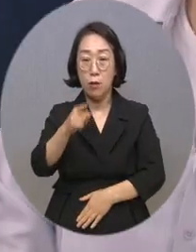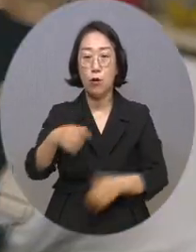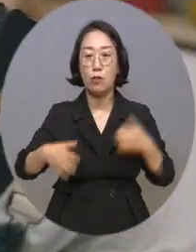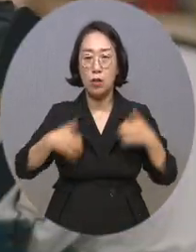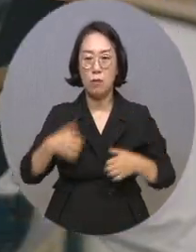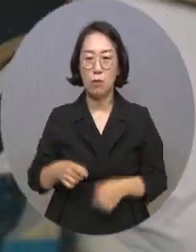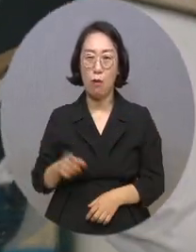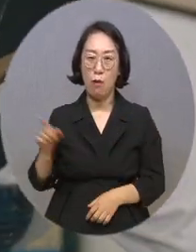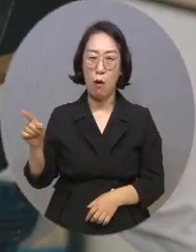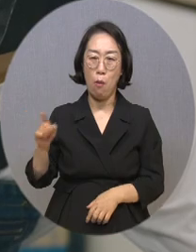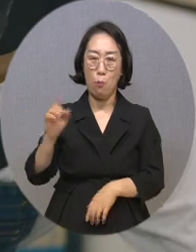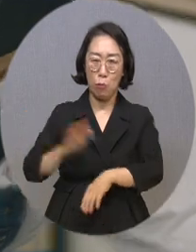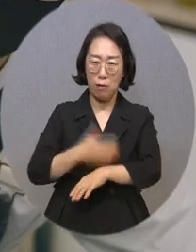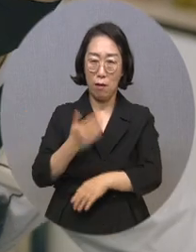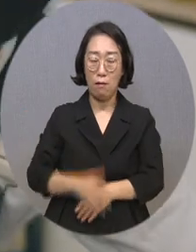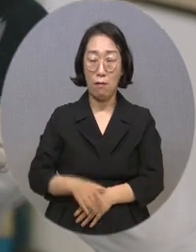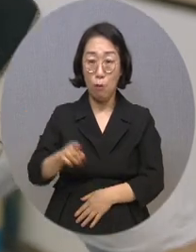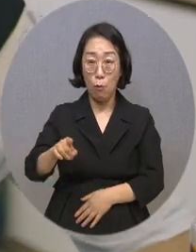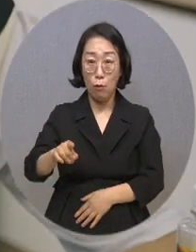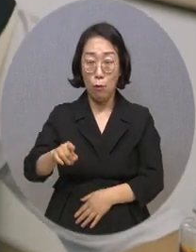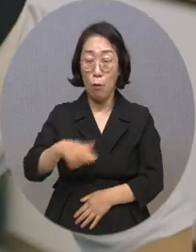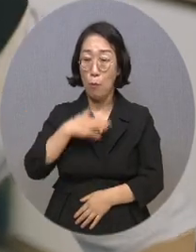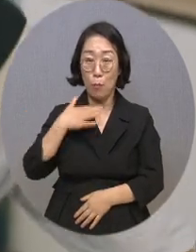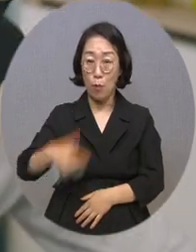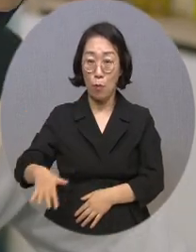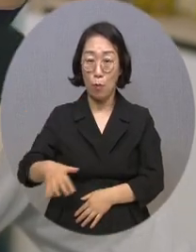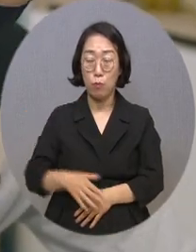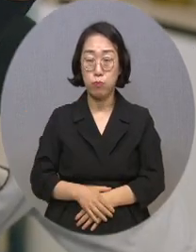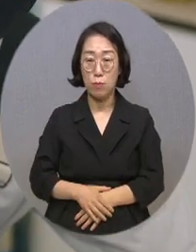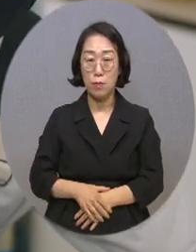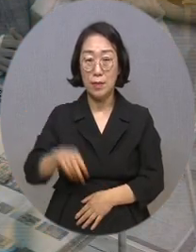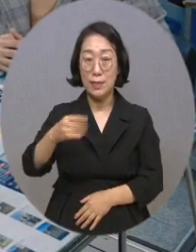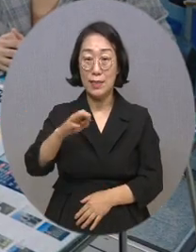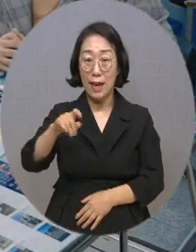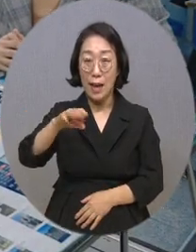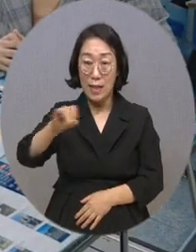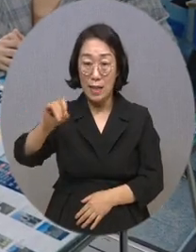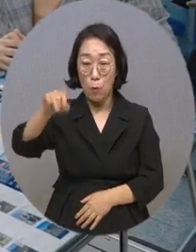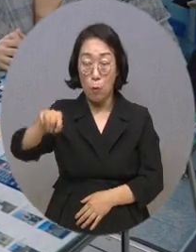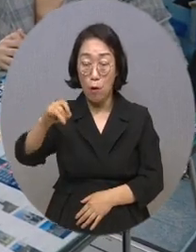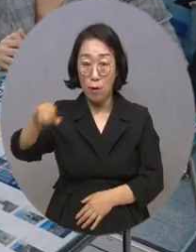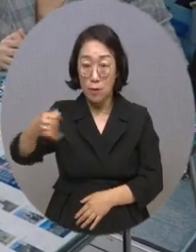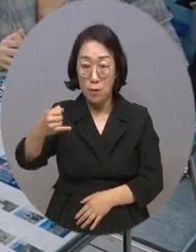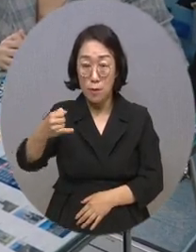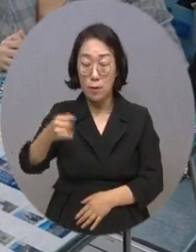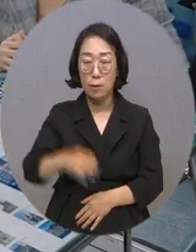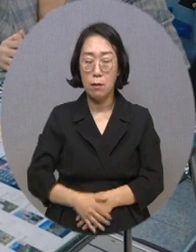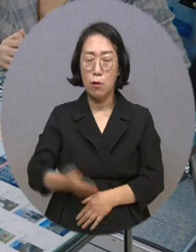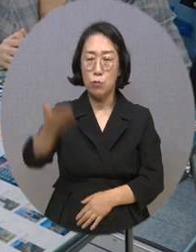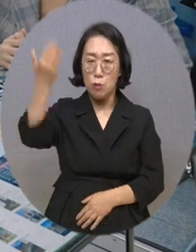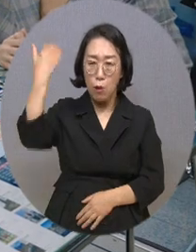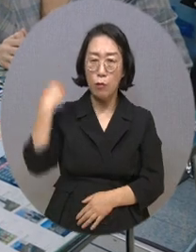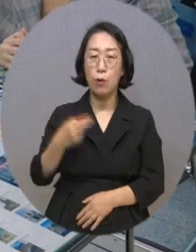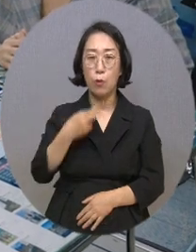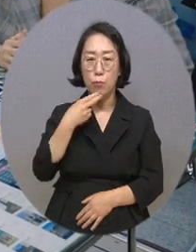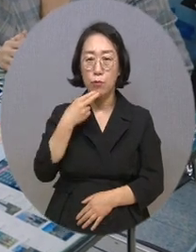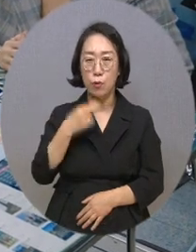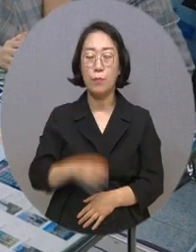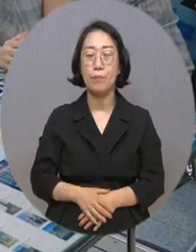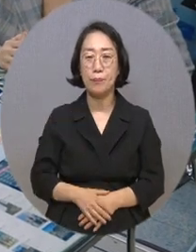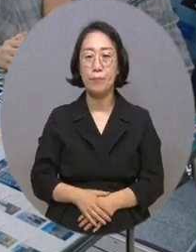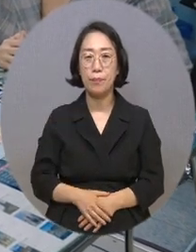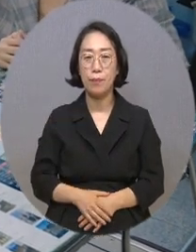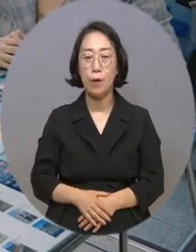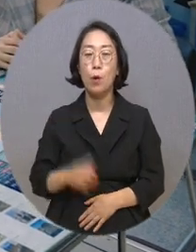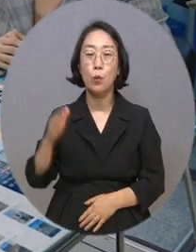못 타요. 아니, 잠깐, 난 여기는 안 가봤어, 지금. 오. 스카이워크는 제가 안 가봤어요. 그래요? 이게 저 어릴 때는 없었던. 아, 그렇죠. 네, 맞죠. 네네.